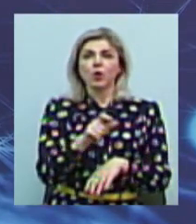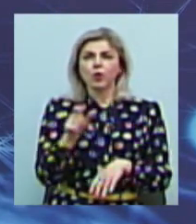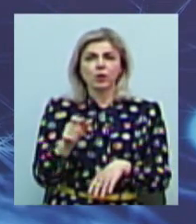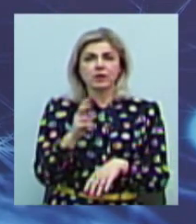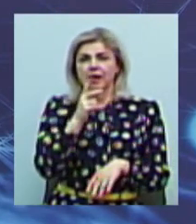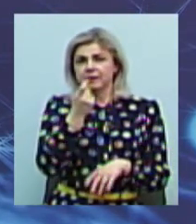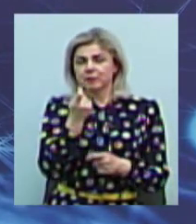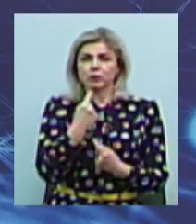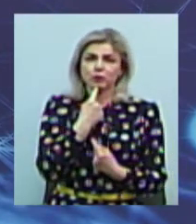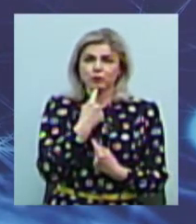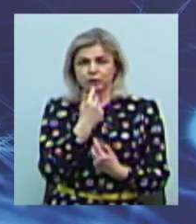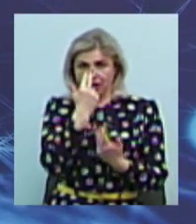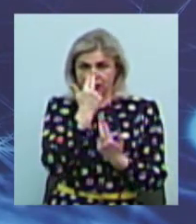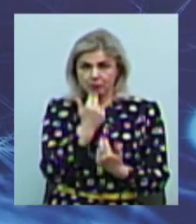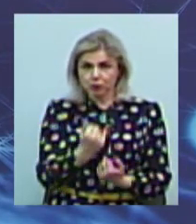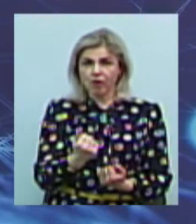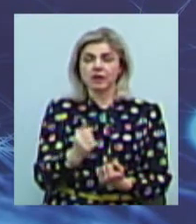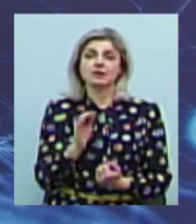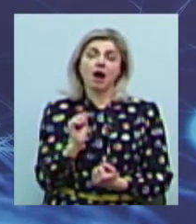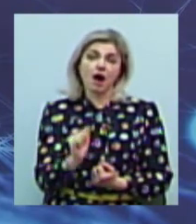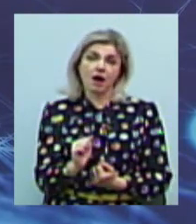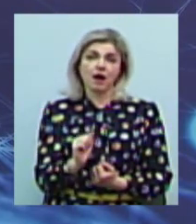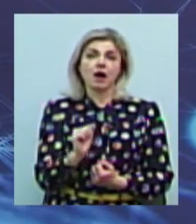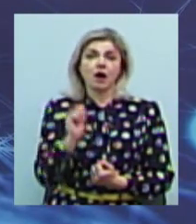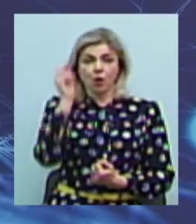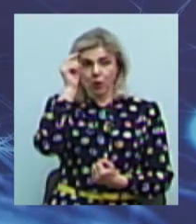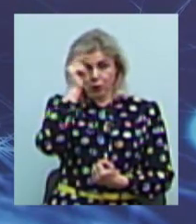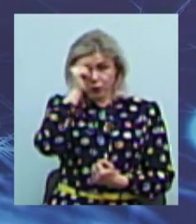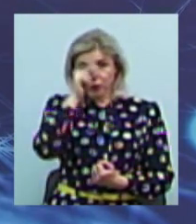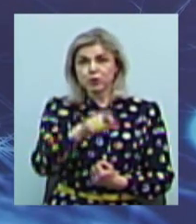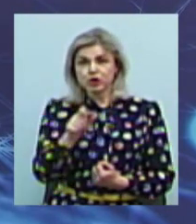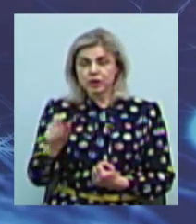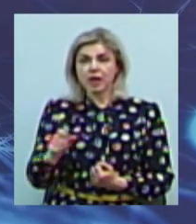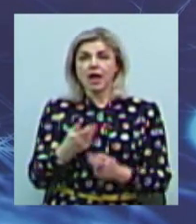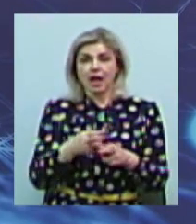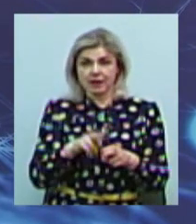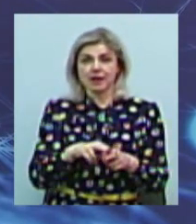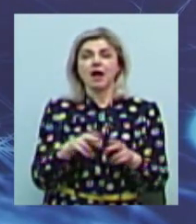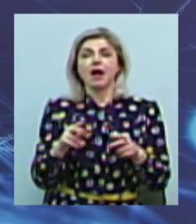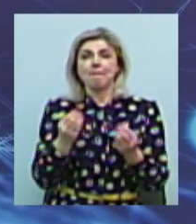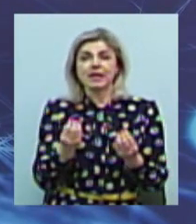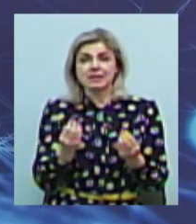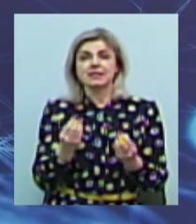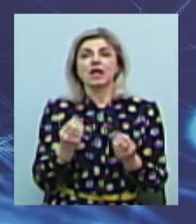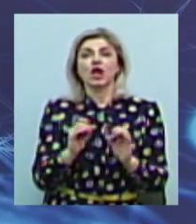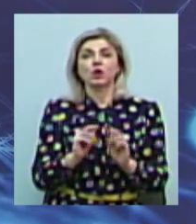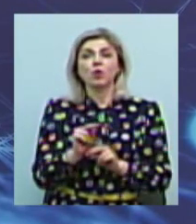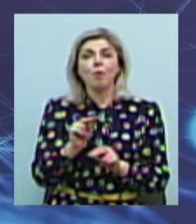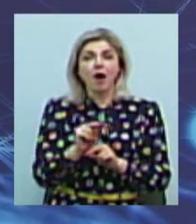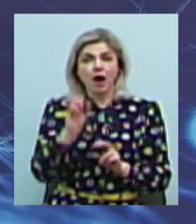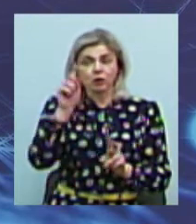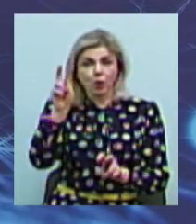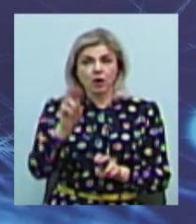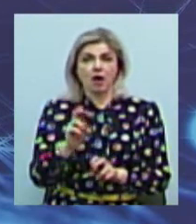тоді адаптувались, але от з учнів бізнес-інкубатору дуже багато прикладів, як людина